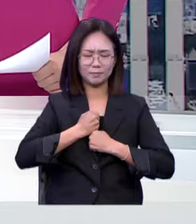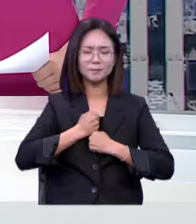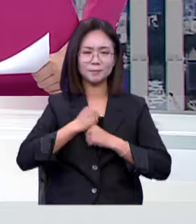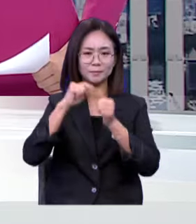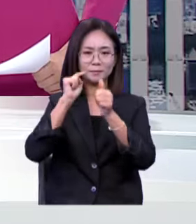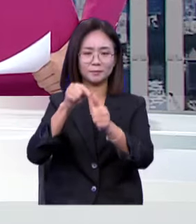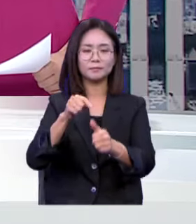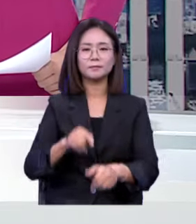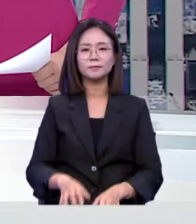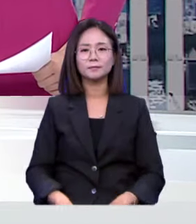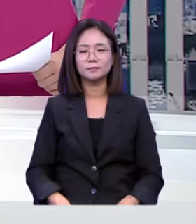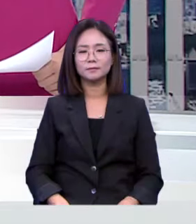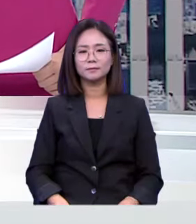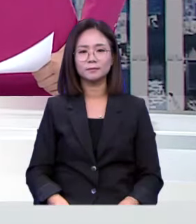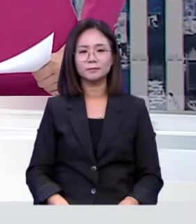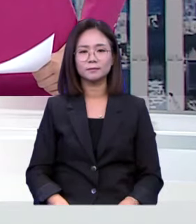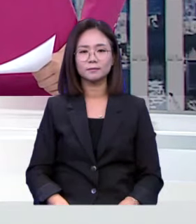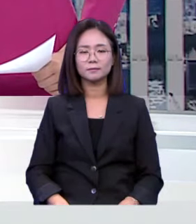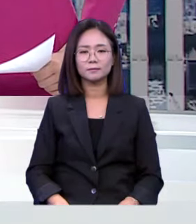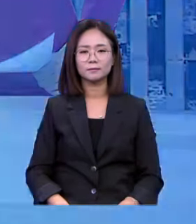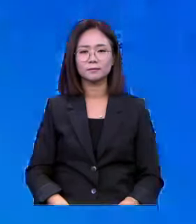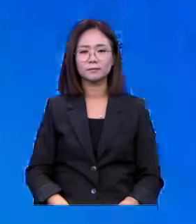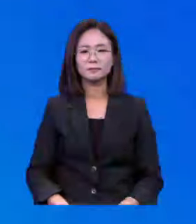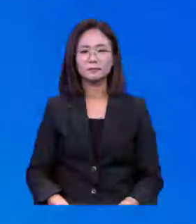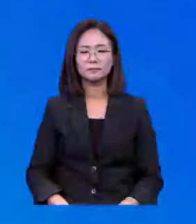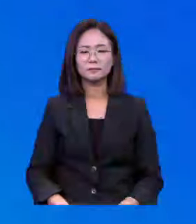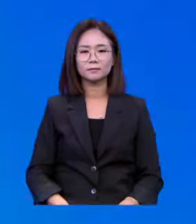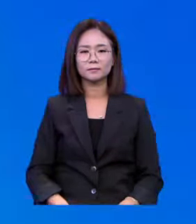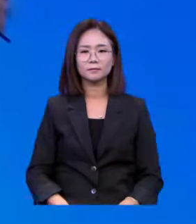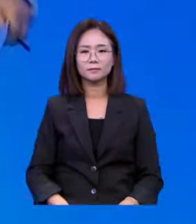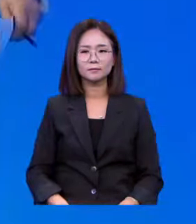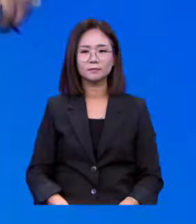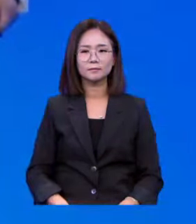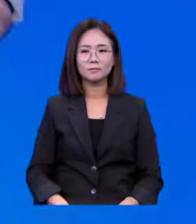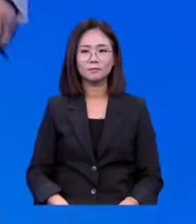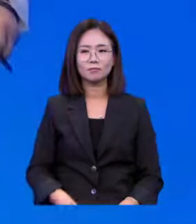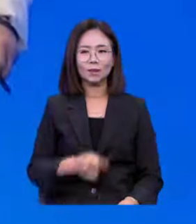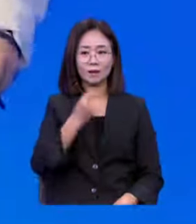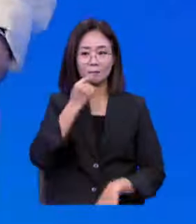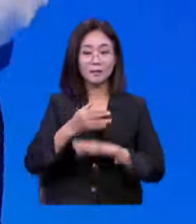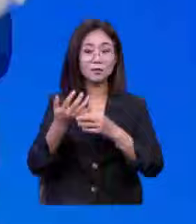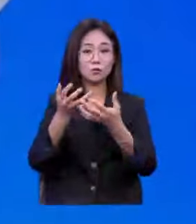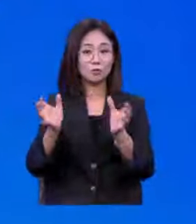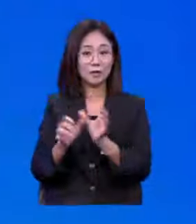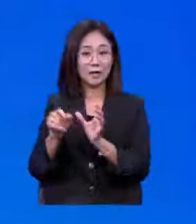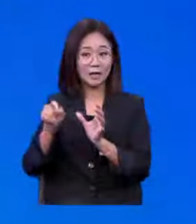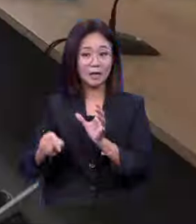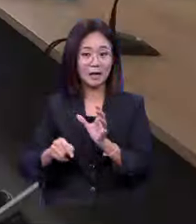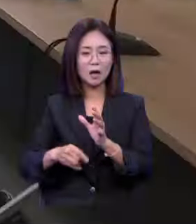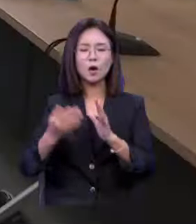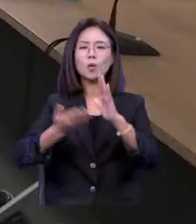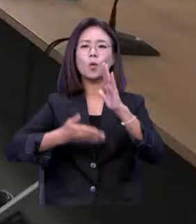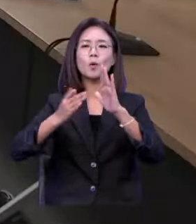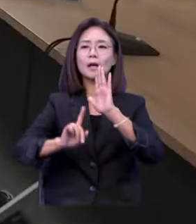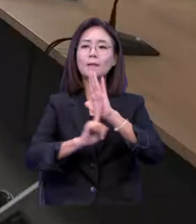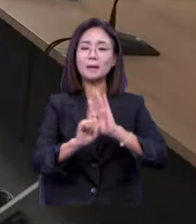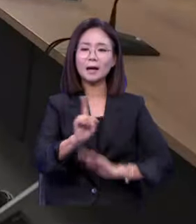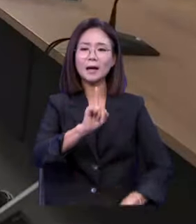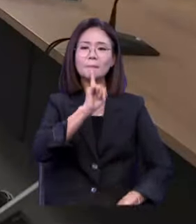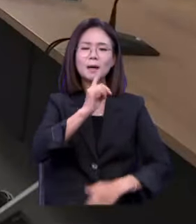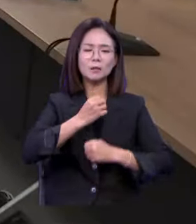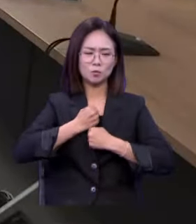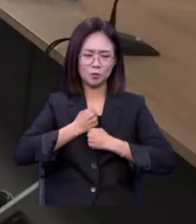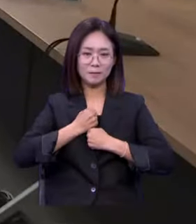내렸습니다이어서 이병주 기자입니다 더불어민주당 선대위 첫 공개 메시지는 설화